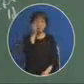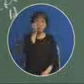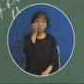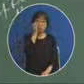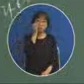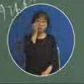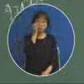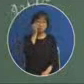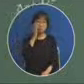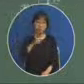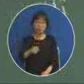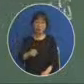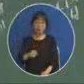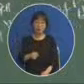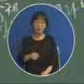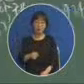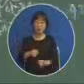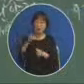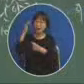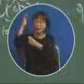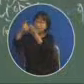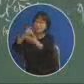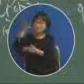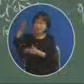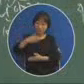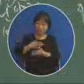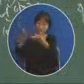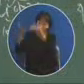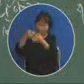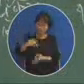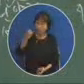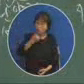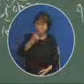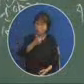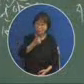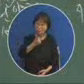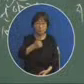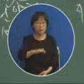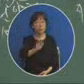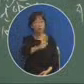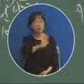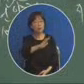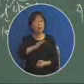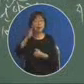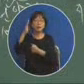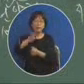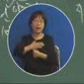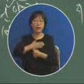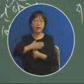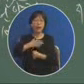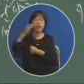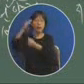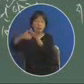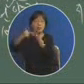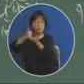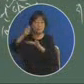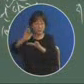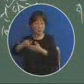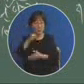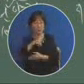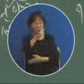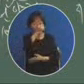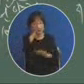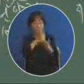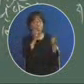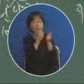responds. 할 말 없지요. There's nothing to say about that. 장로들에게 말하고 바로왕에서 말해라. Go and tell the elders and go and